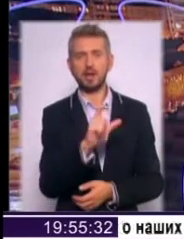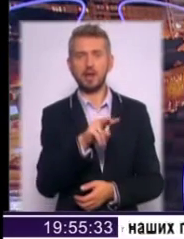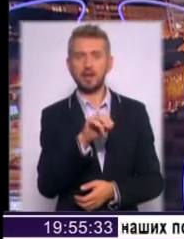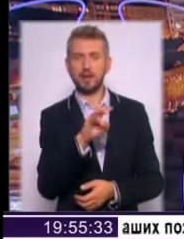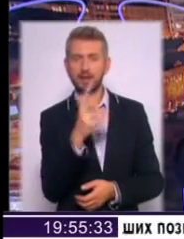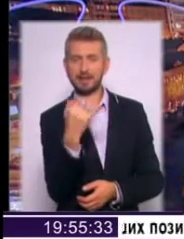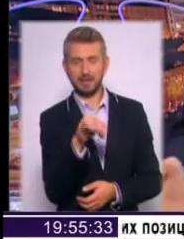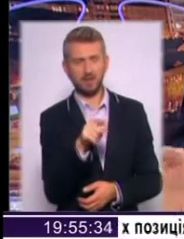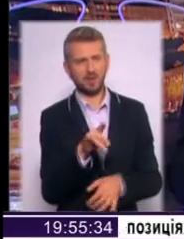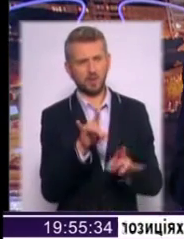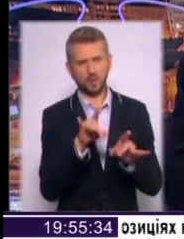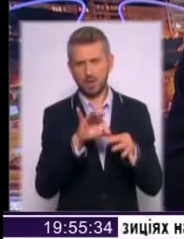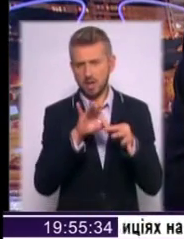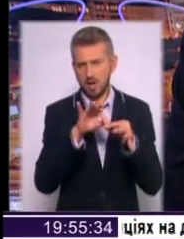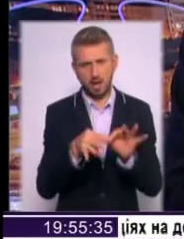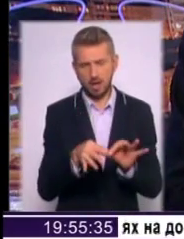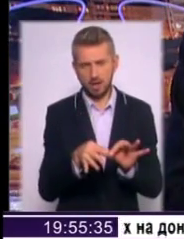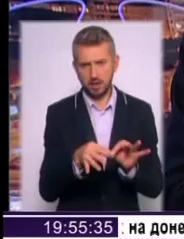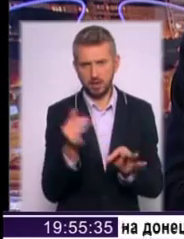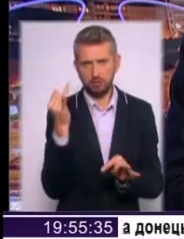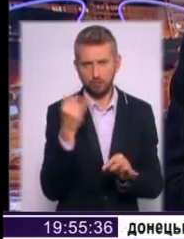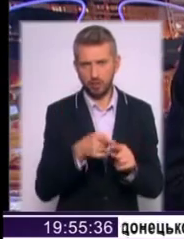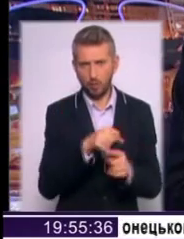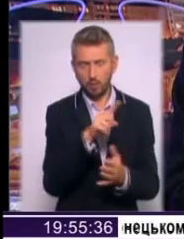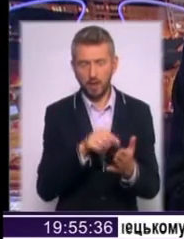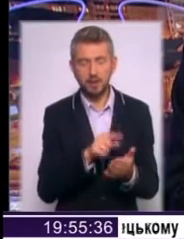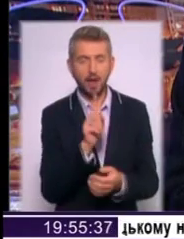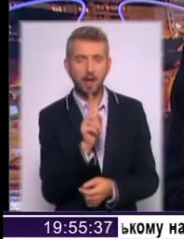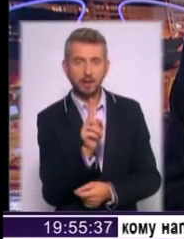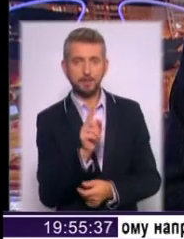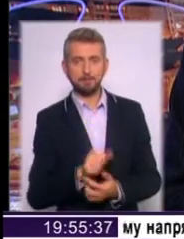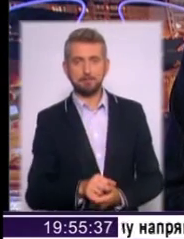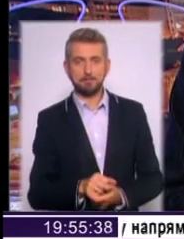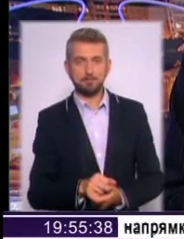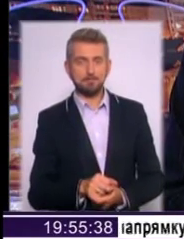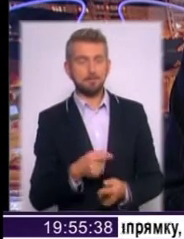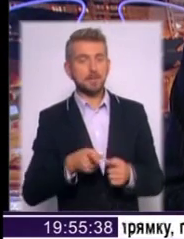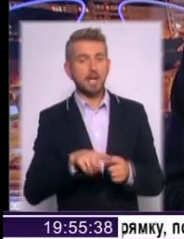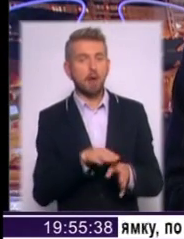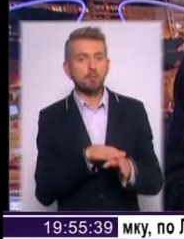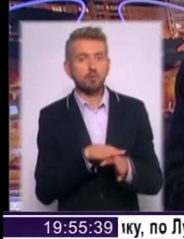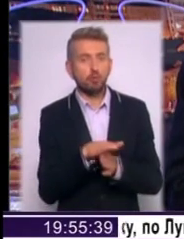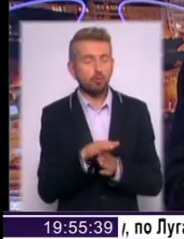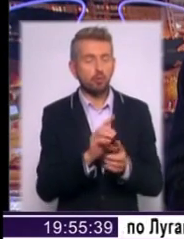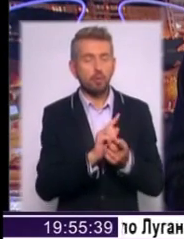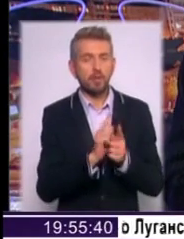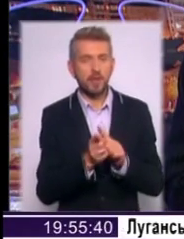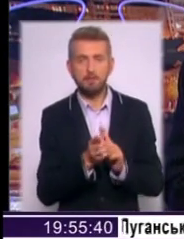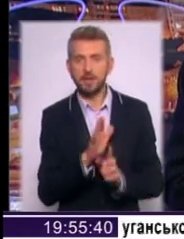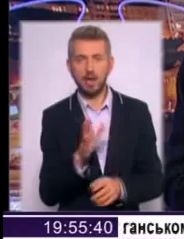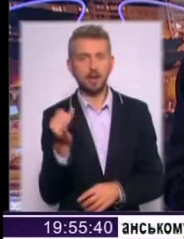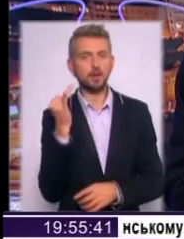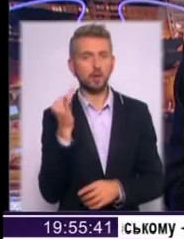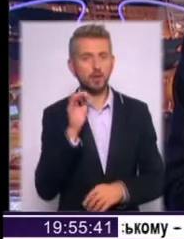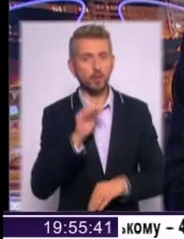вам розкаже всю цю історію, хронологію цього питання. Но знову таки, це абсолютно не міняє того історичного